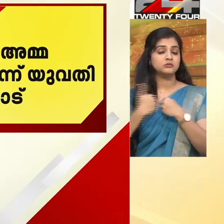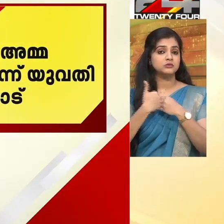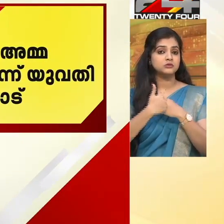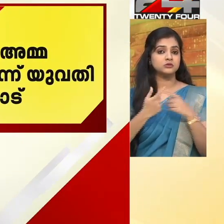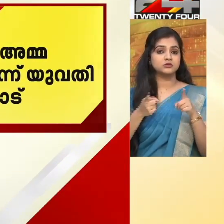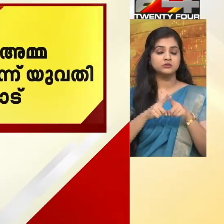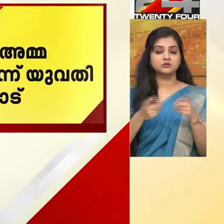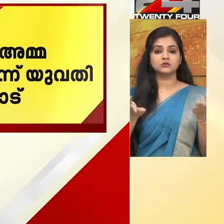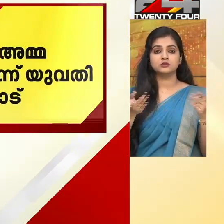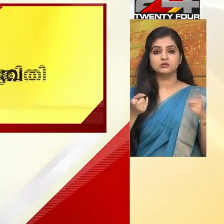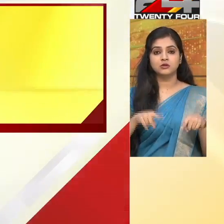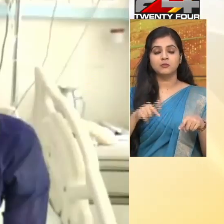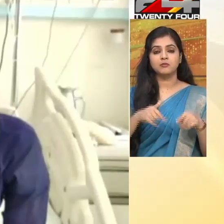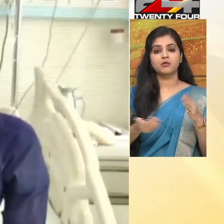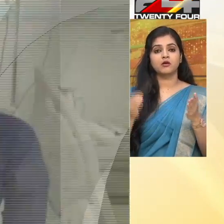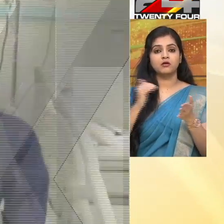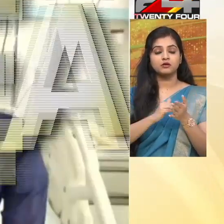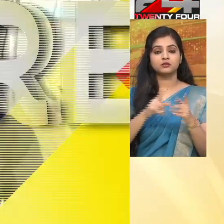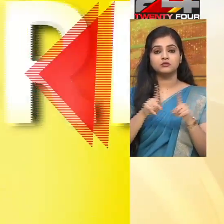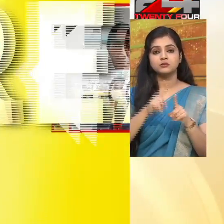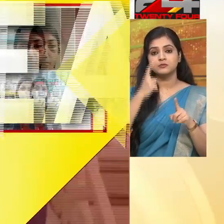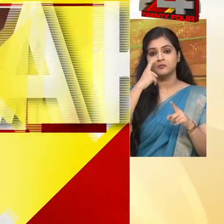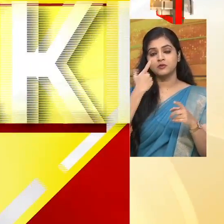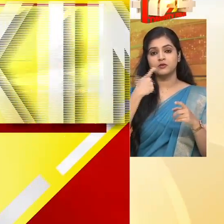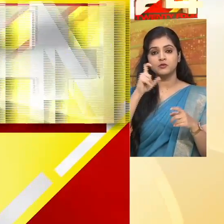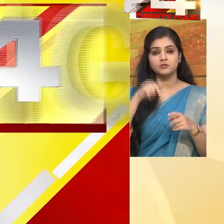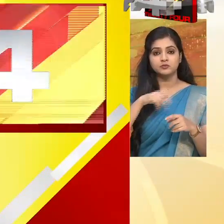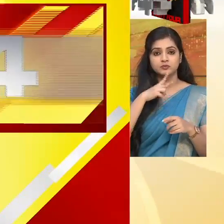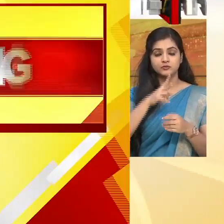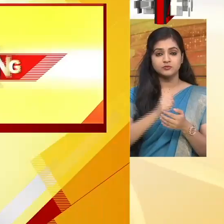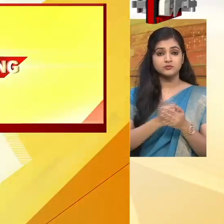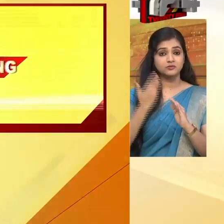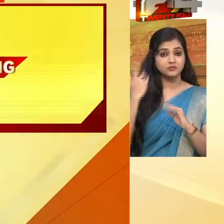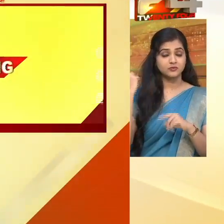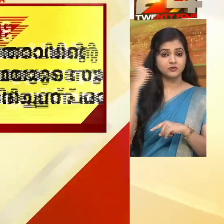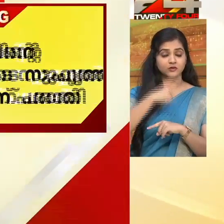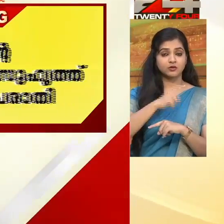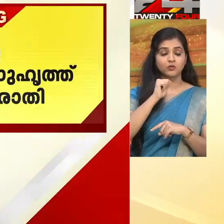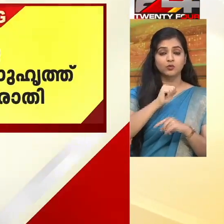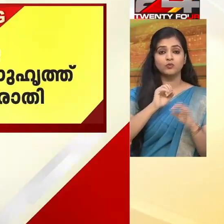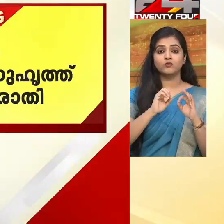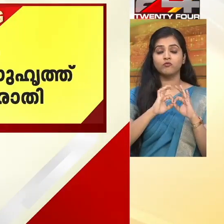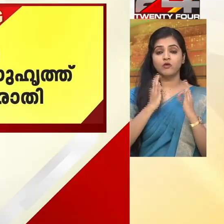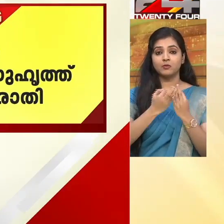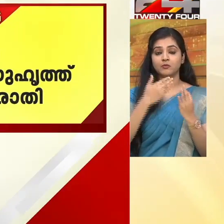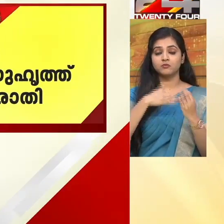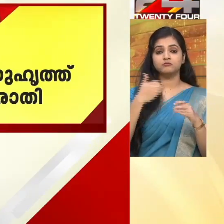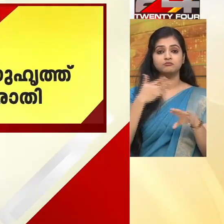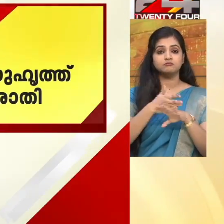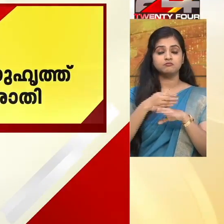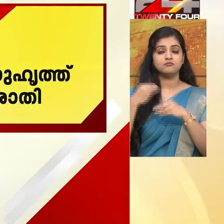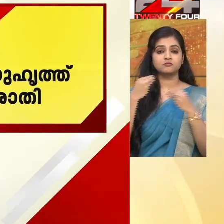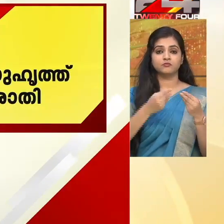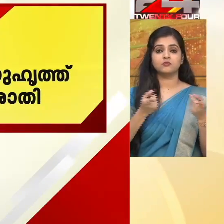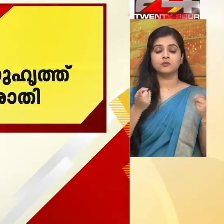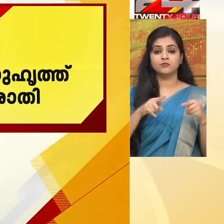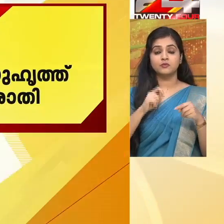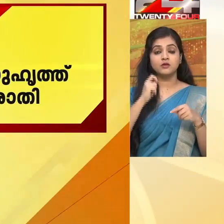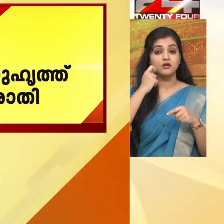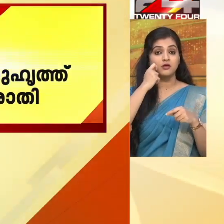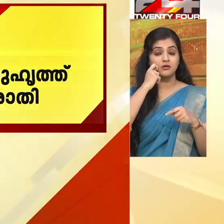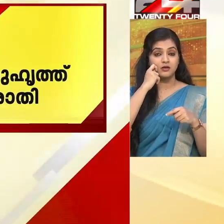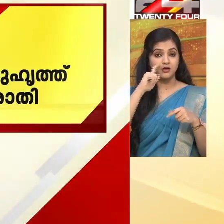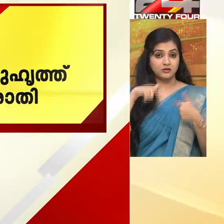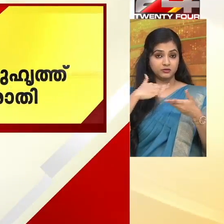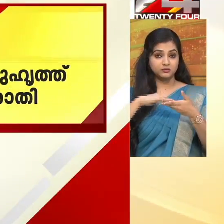മർദ്ദനത്തിന് ഇരയാവേണ്ടതായി വന്നുവെന്നും ആ യുവതി പറഞ്ഞിരിക്കുകയാണ്. കഴിഞ്ഞ ദിവസമാണ് അവർക്ക് വീണ്ടും ഇത്തരത്തിൽ മർദ്ദനം ഉണ്ടായത്. ഭർത്താവിന്റെ അമ്മയുടെ സുഹൃത്താണ്